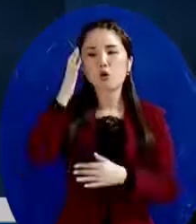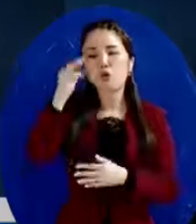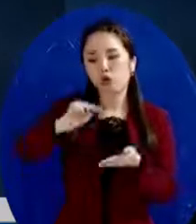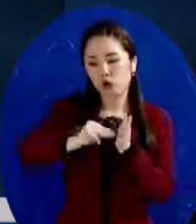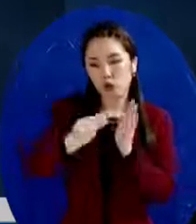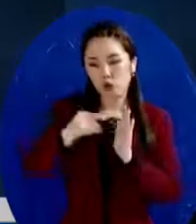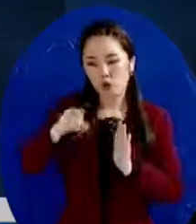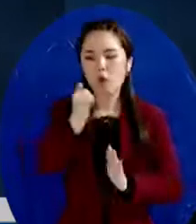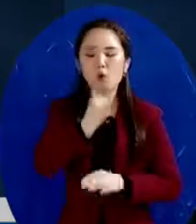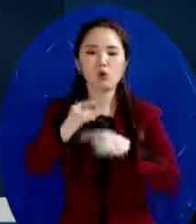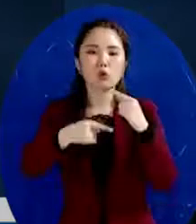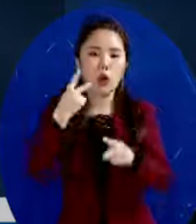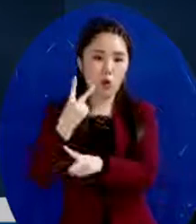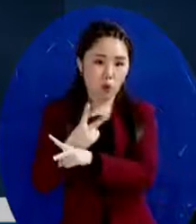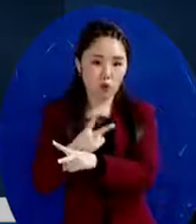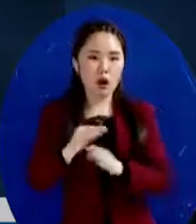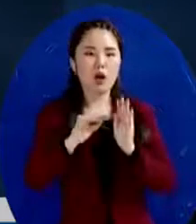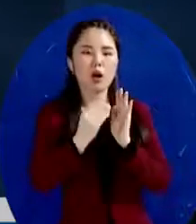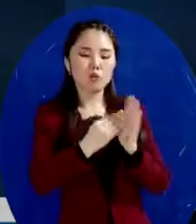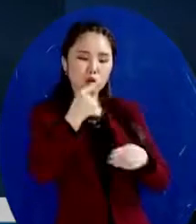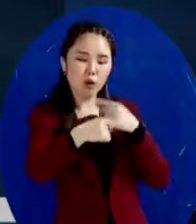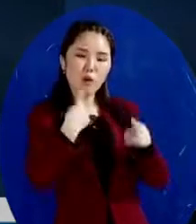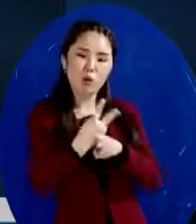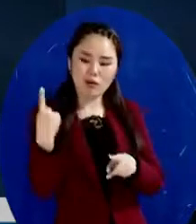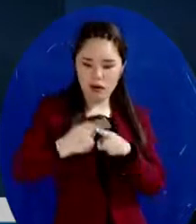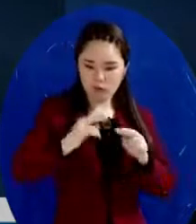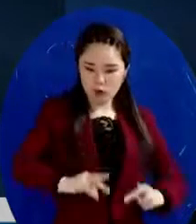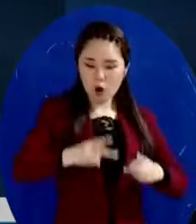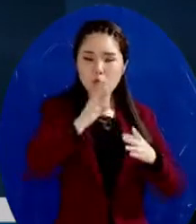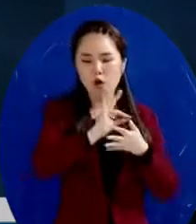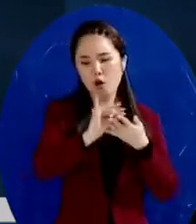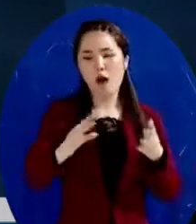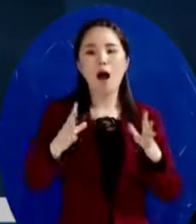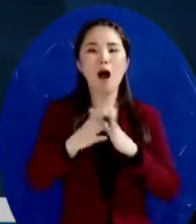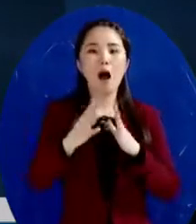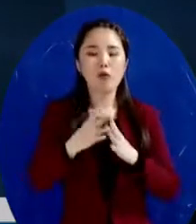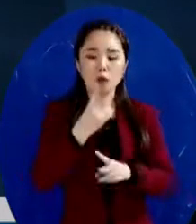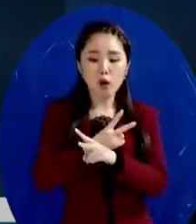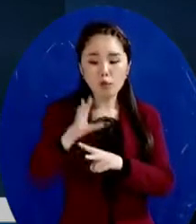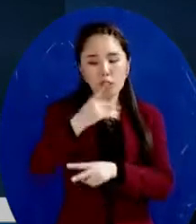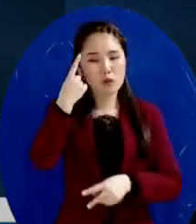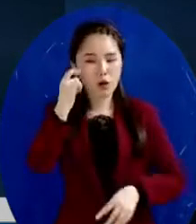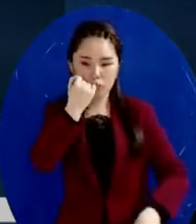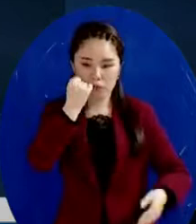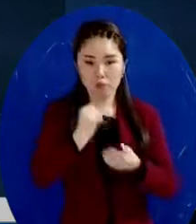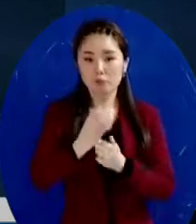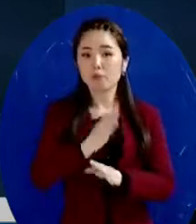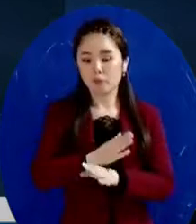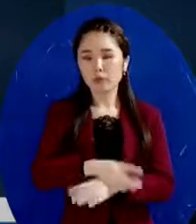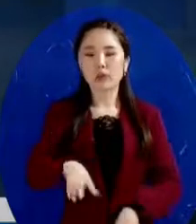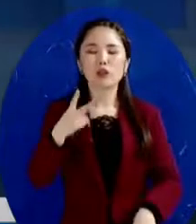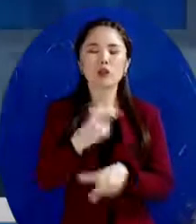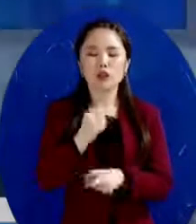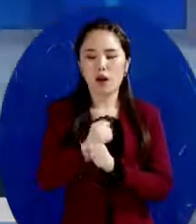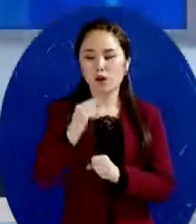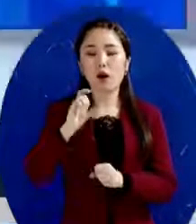түүний удирдлагын тухай хууль, за мөн гэр бүлийн тухай хувьд нэмэлт өөрчлөлт оруулах зэрэг 13 хууль тогтоомжийг санаачлан батлуулжээ. За мөн хуулийн